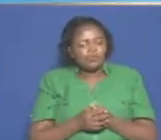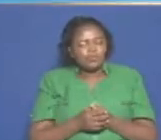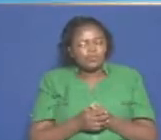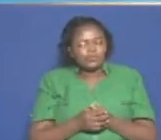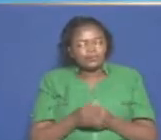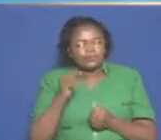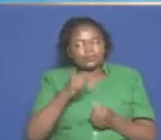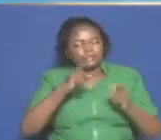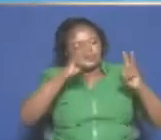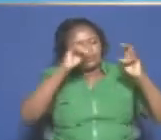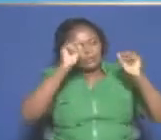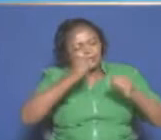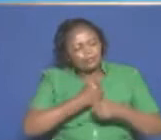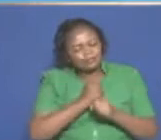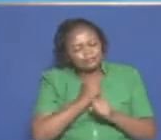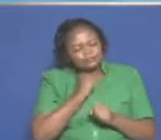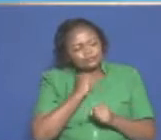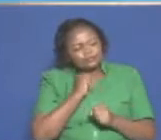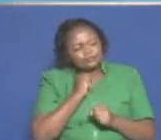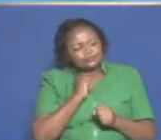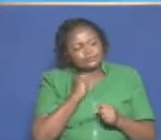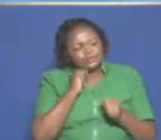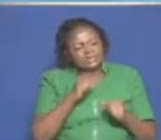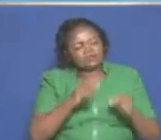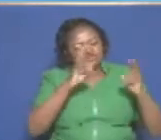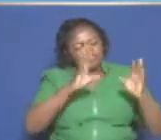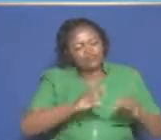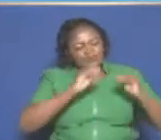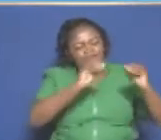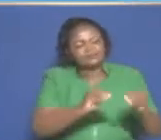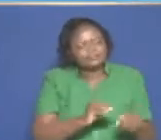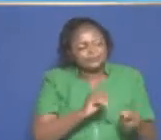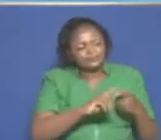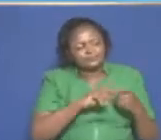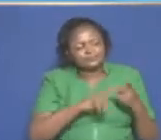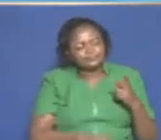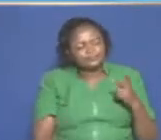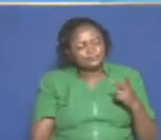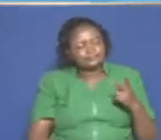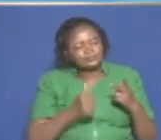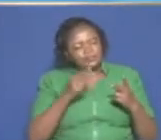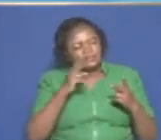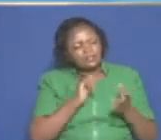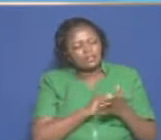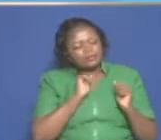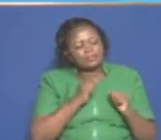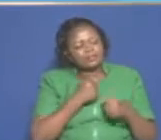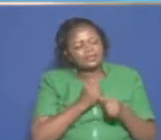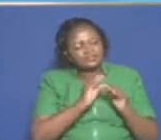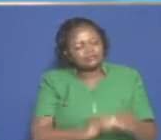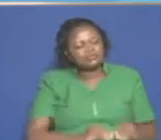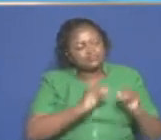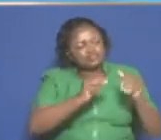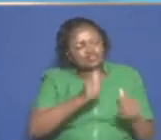jambo hilo linaweza fanya kwamba mswada huu uhairishwe. Cha pili, jambo ambalo lingefanya mswada huu uhairishe ni